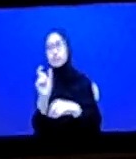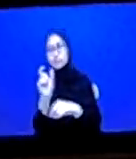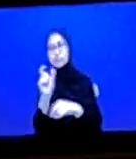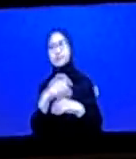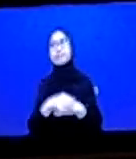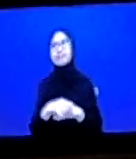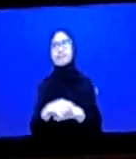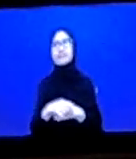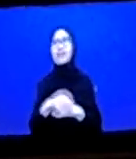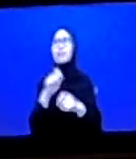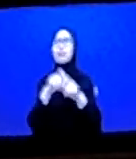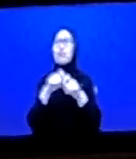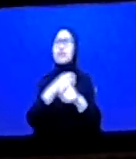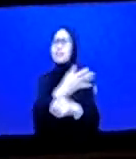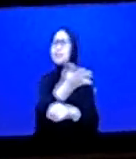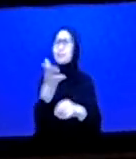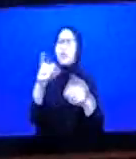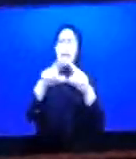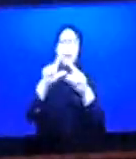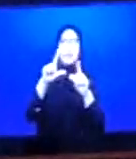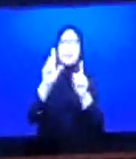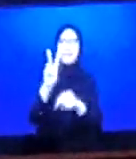kalau kita